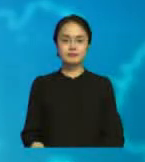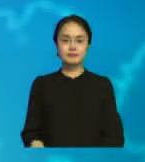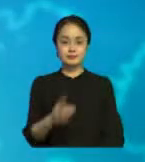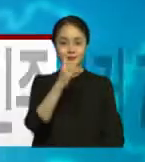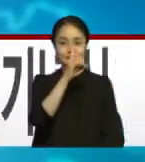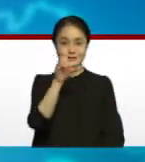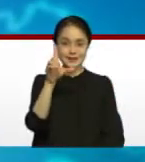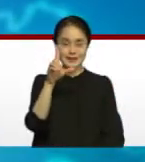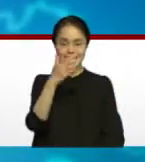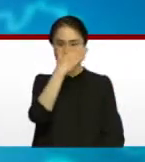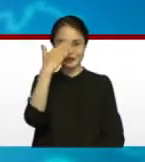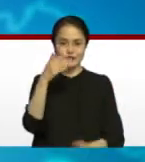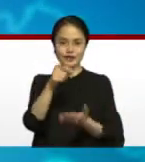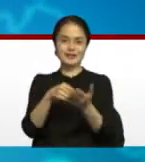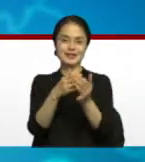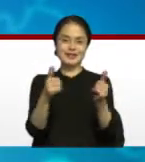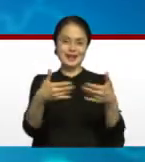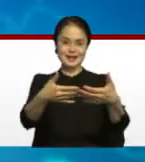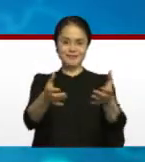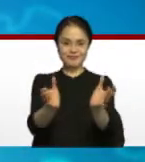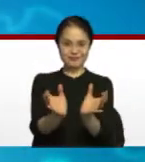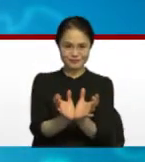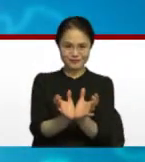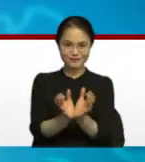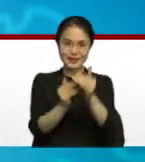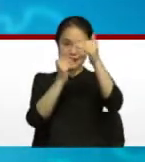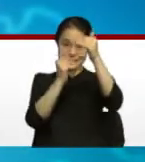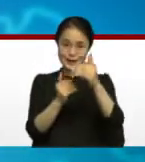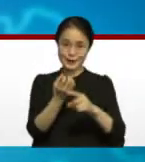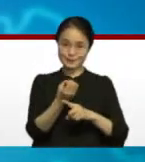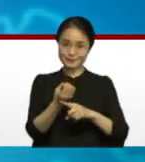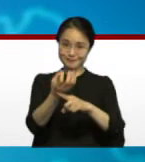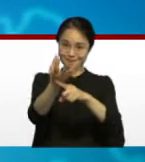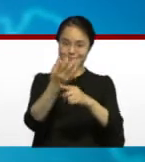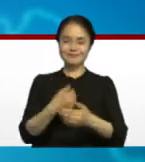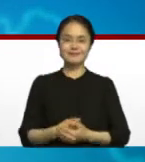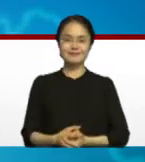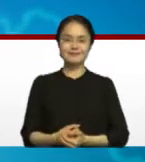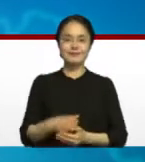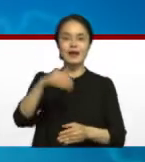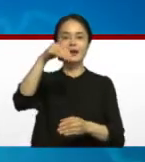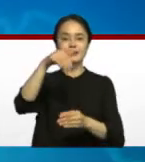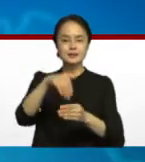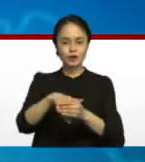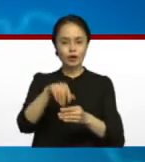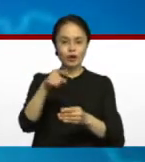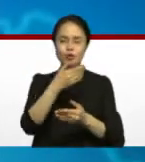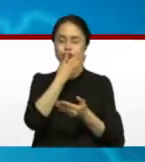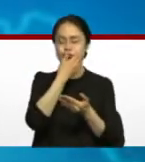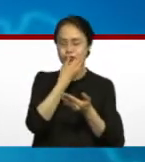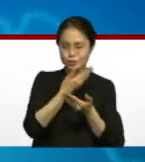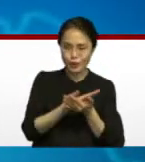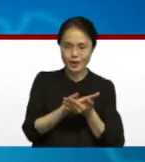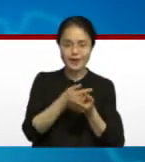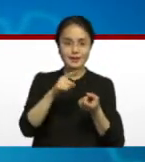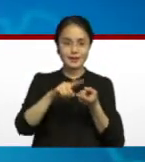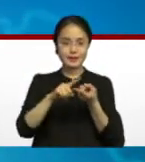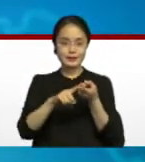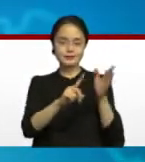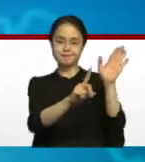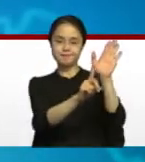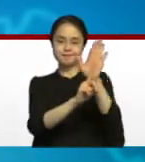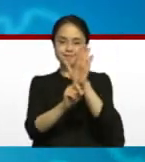딜라이브 청년 기자단의 지방선거 관련 리포트 전해드립니다. 선거의 중요성을 알리고 유권자의 권리를 기념하는